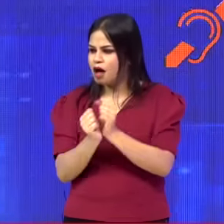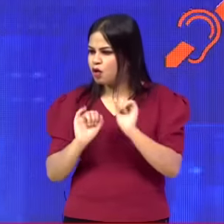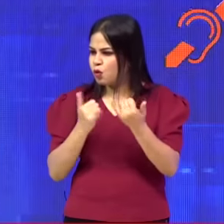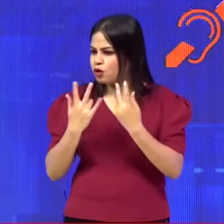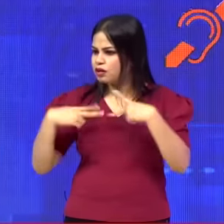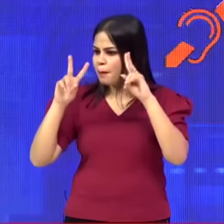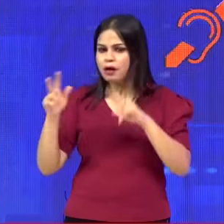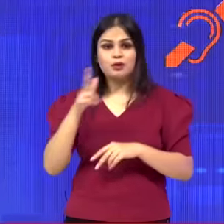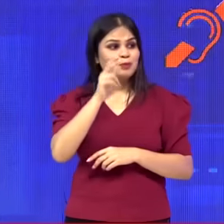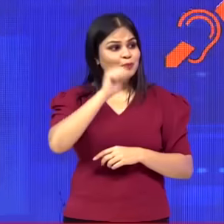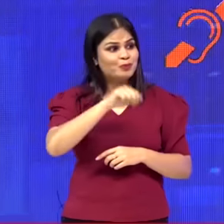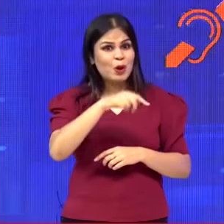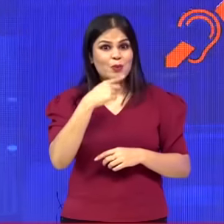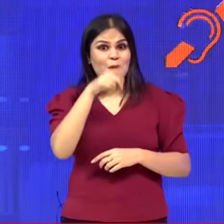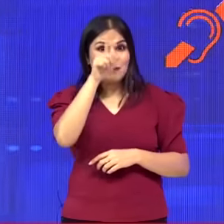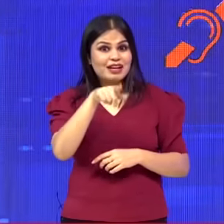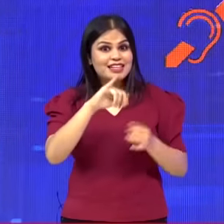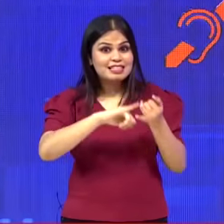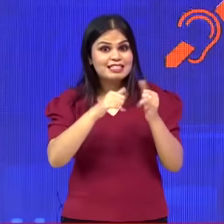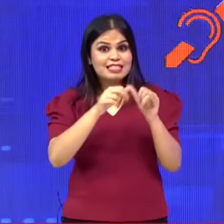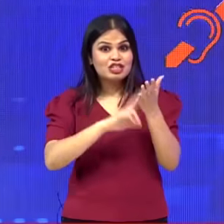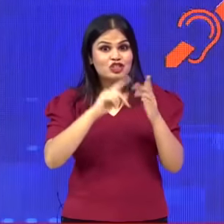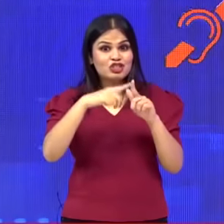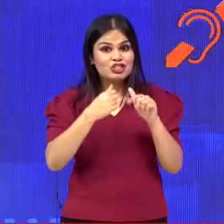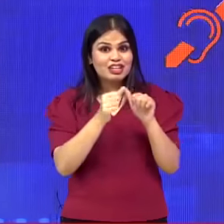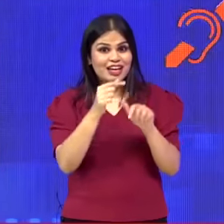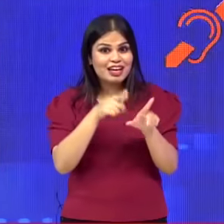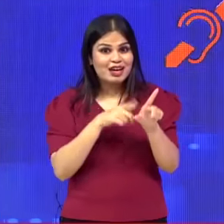साथ शरारतें हुई, मैं